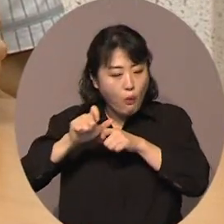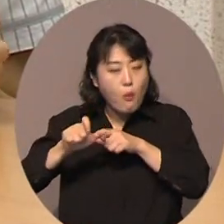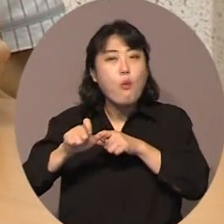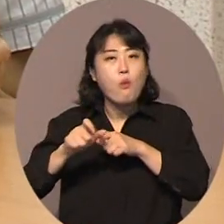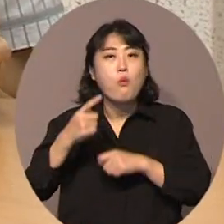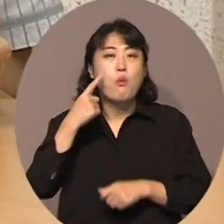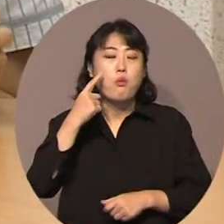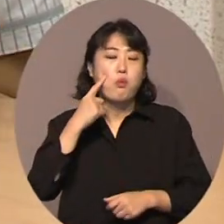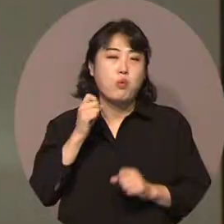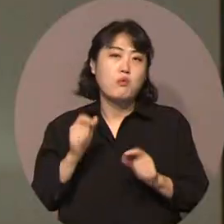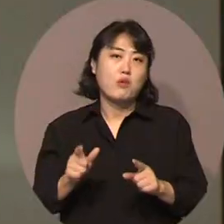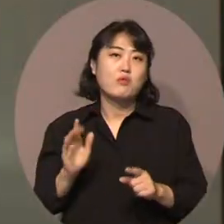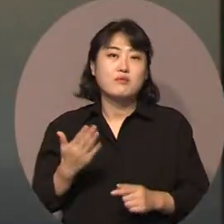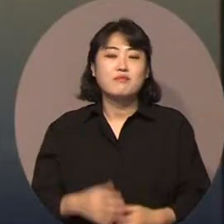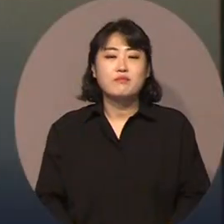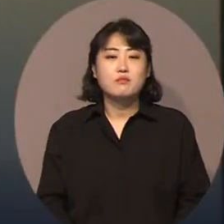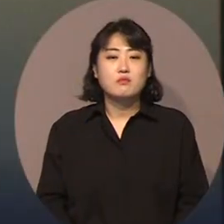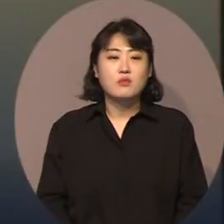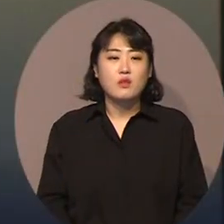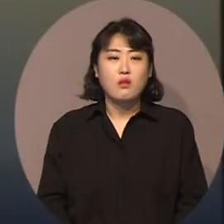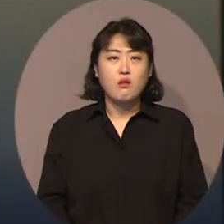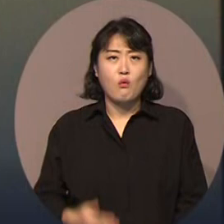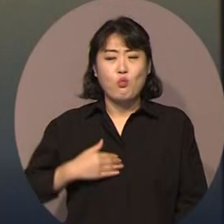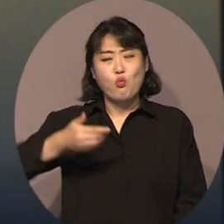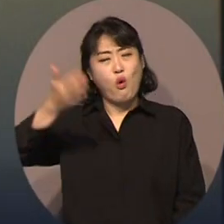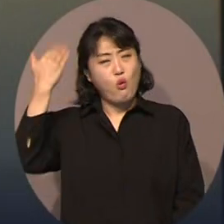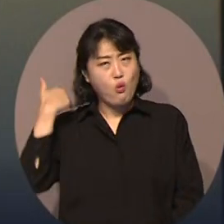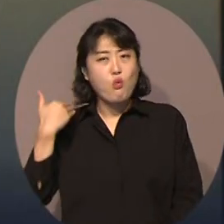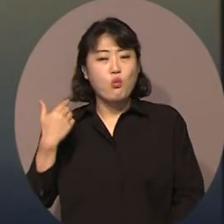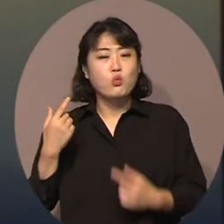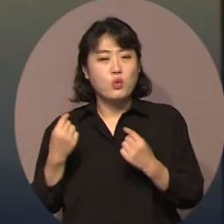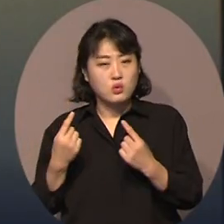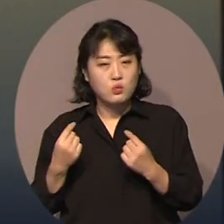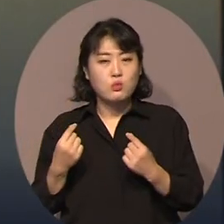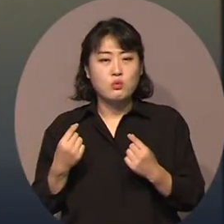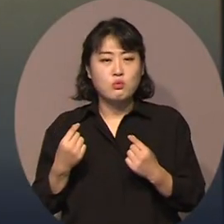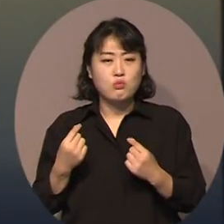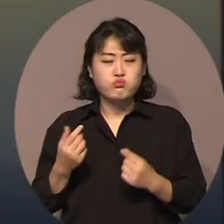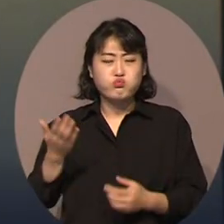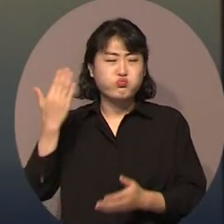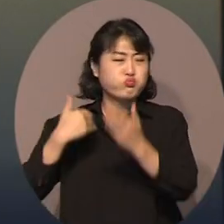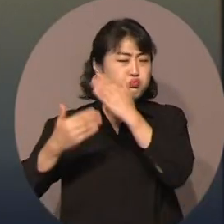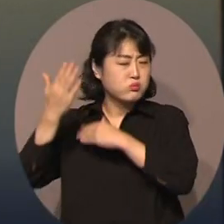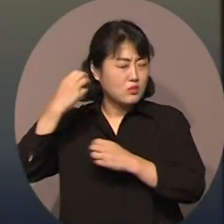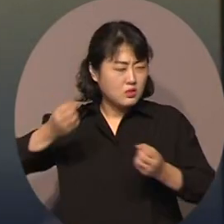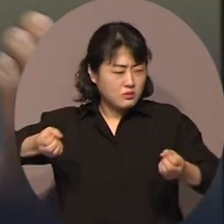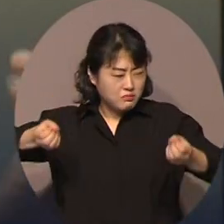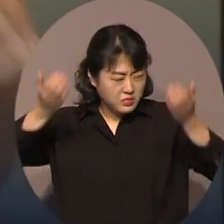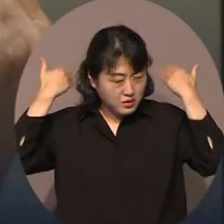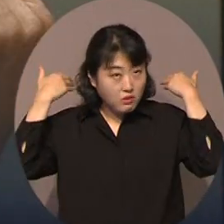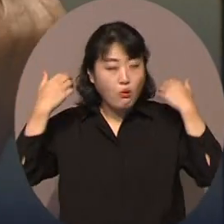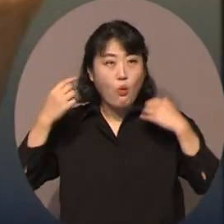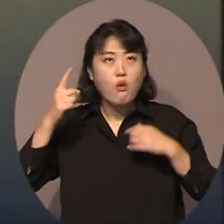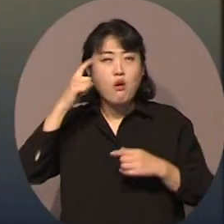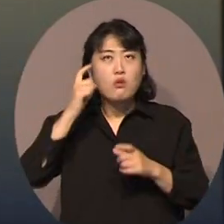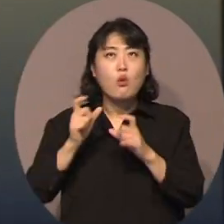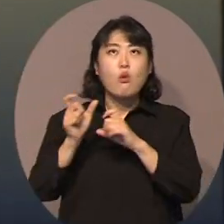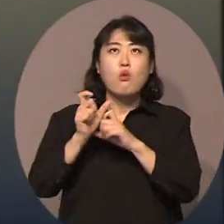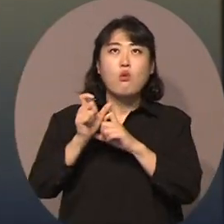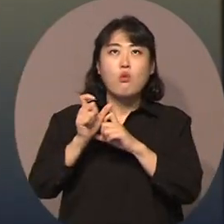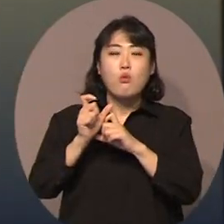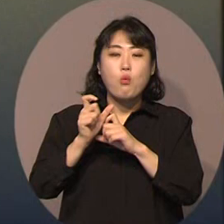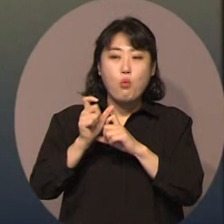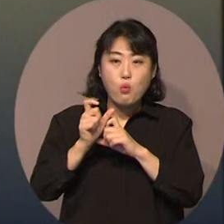됩니다. 과거도 그렇고 뭐 그런 게 다 잊어버렸었는데 새록새록 자꾸 하나씩